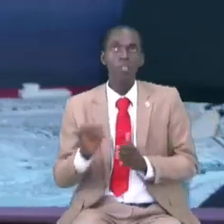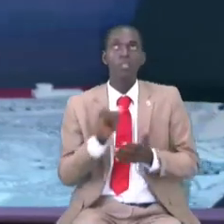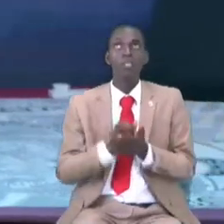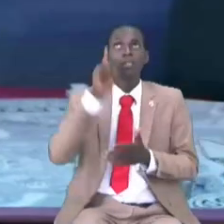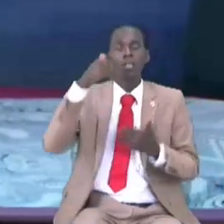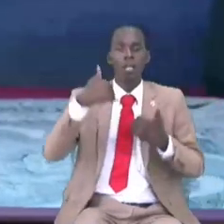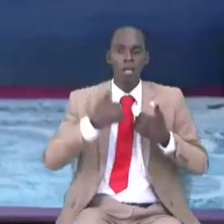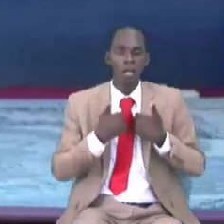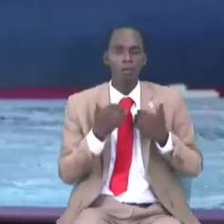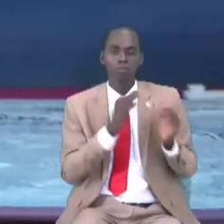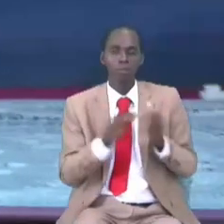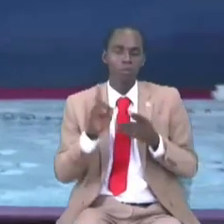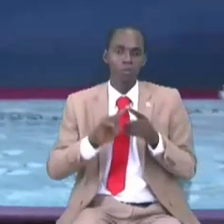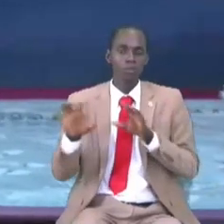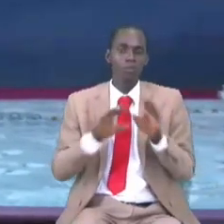pas.